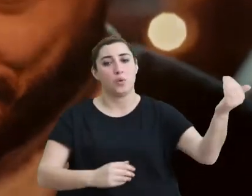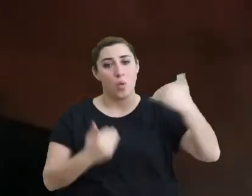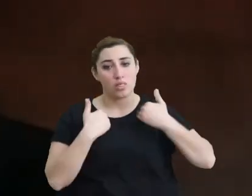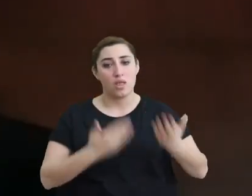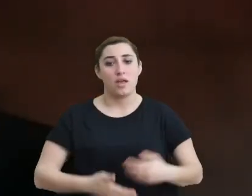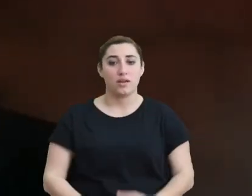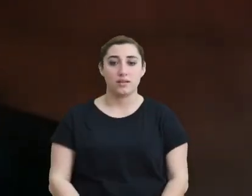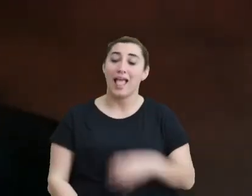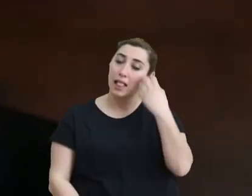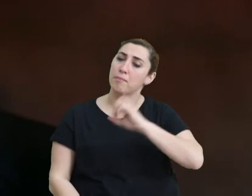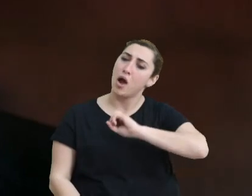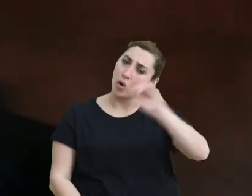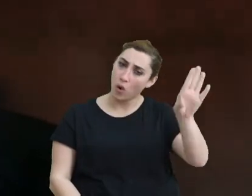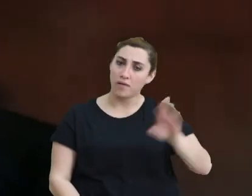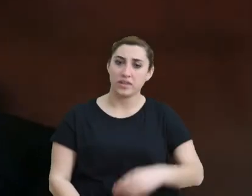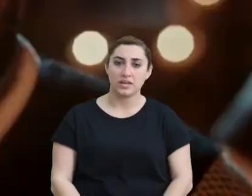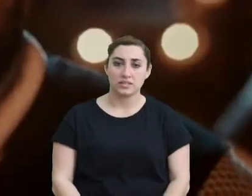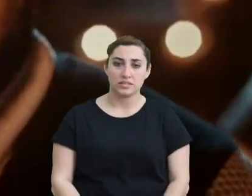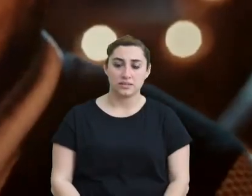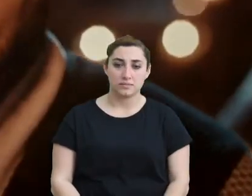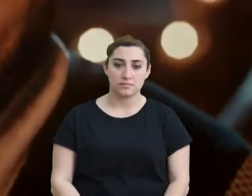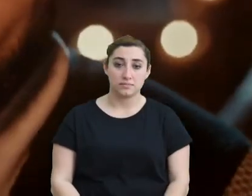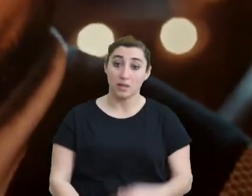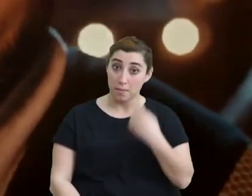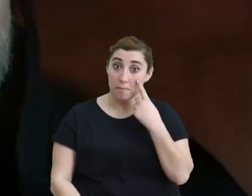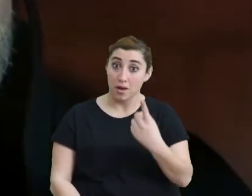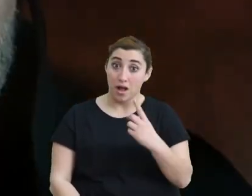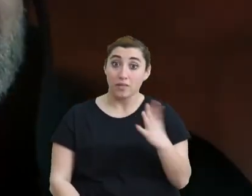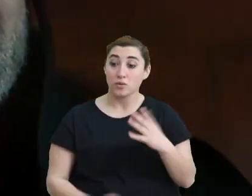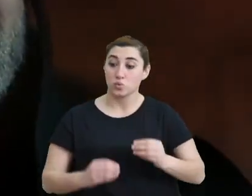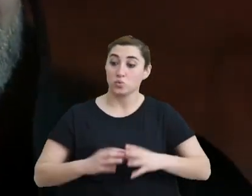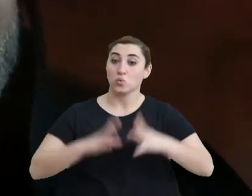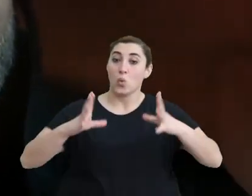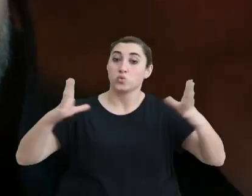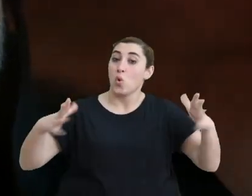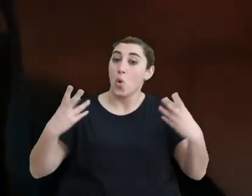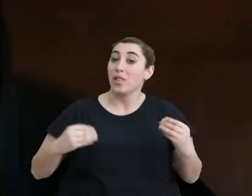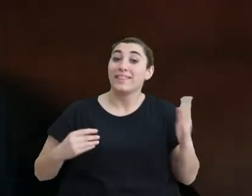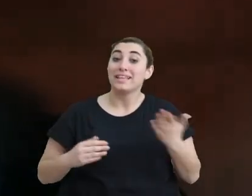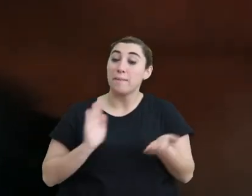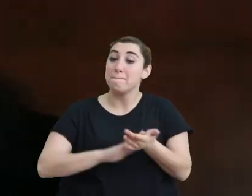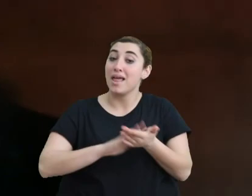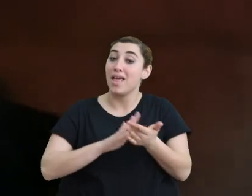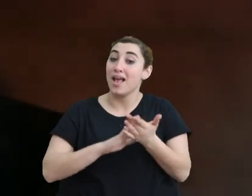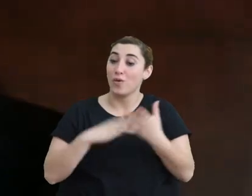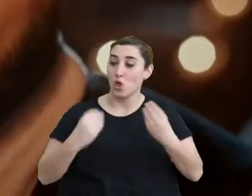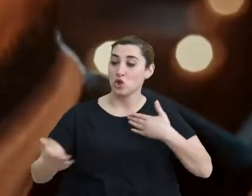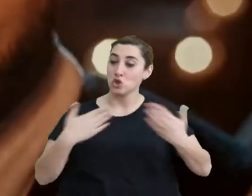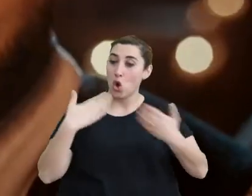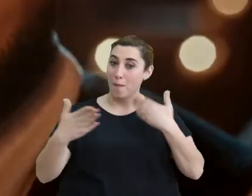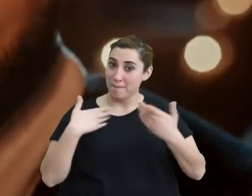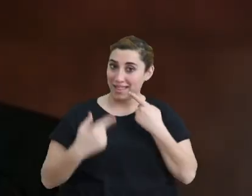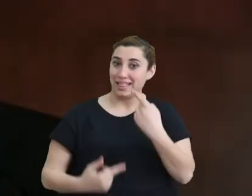göndermiştir. Elma gönderin Şeyh Efendimiz'e. Bak nasıl çoğalır, nasıl da berekettir